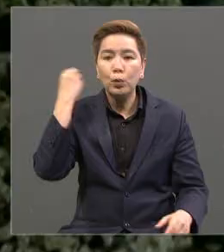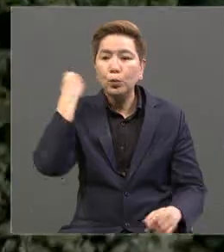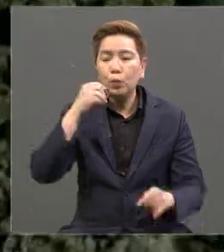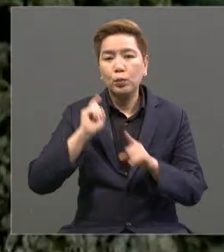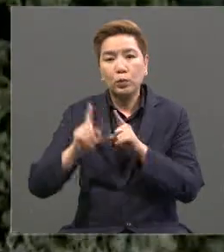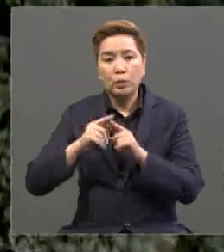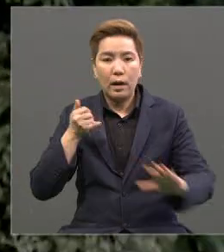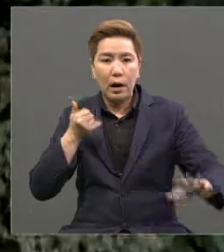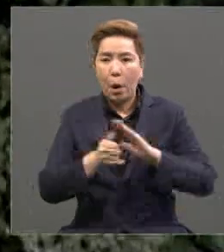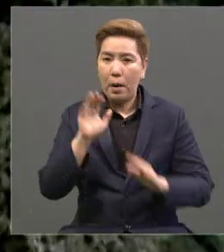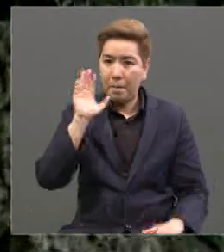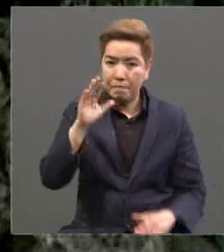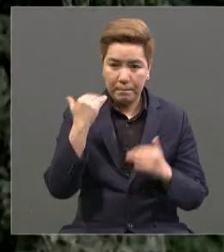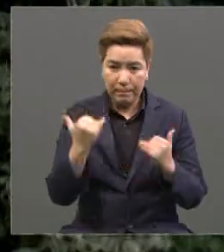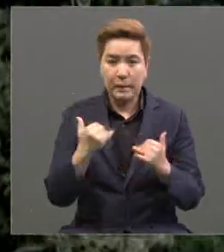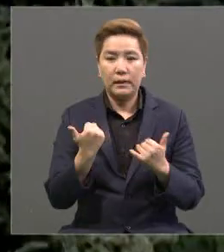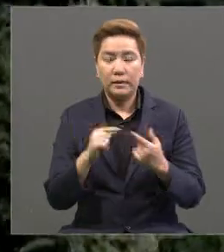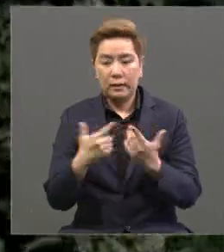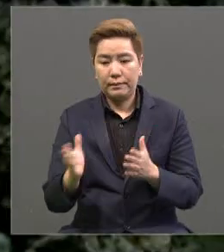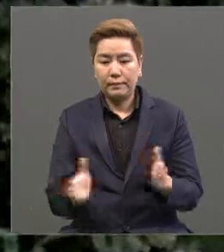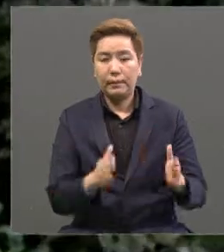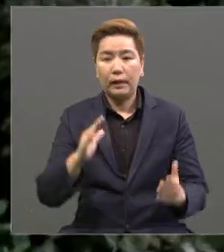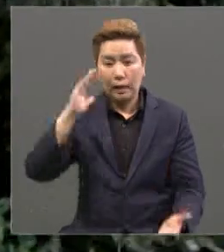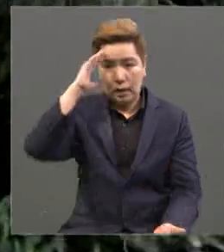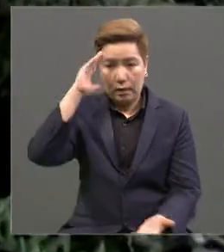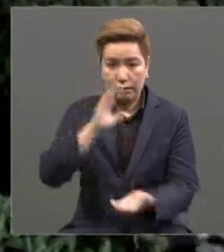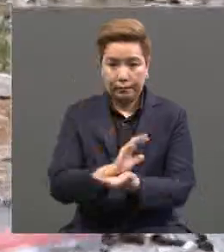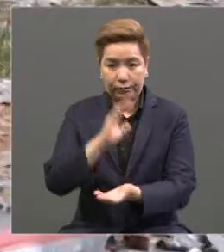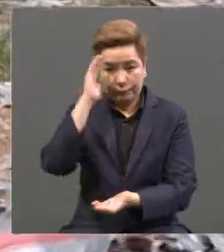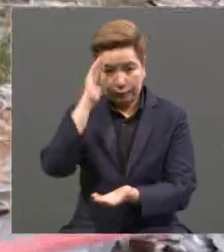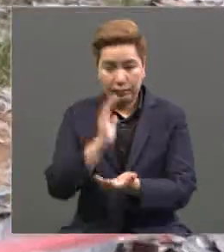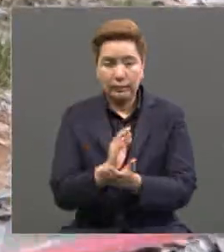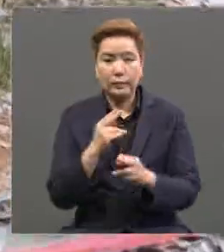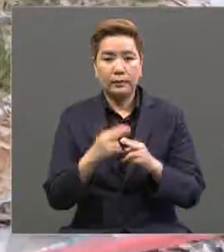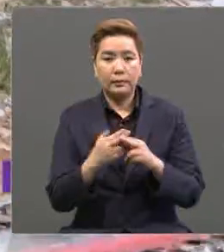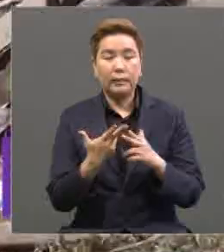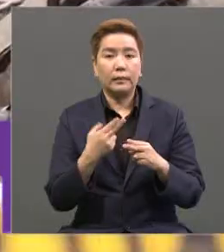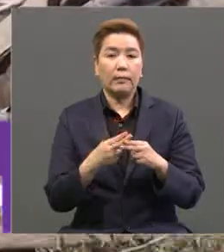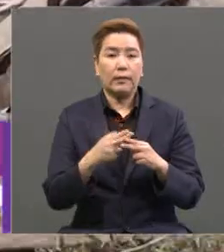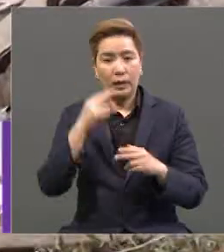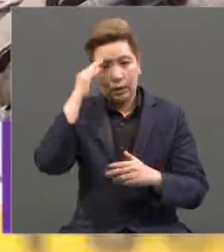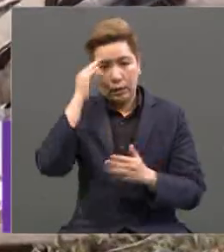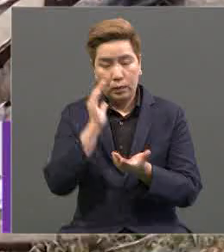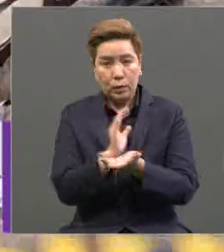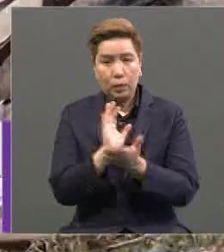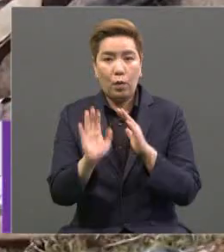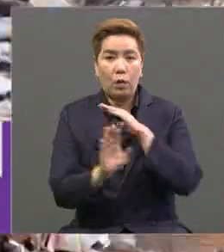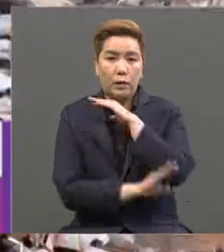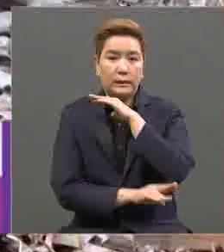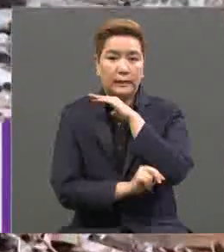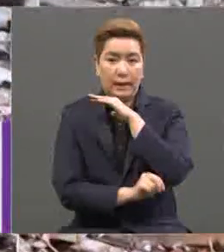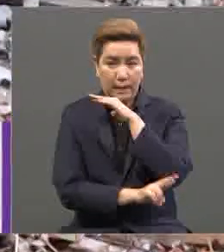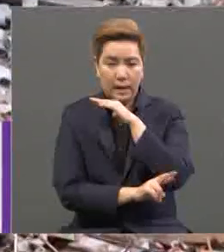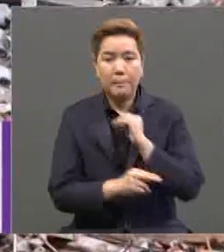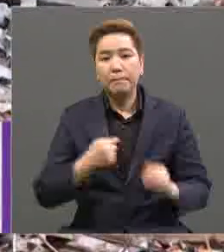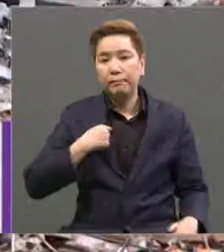กรณีด้วยค่ะ ครับขณะที่พลตำรวจตรีอนุรุตอิ่มอาบครับผู้บังคับการตำรวจภูธรจังหวัดนรา